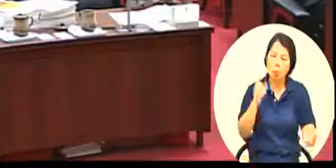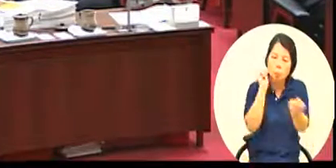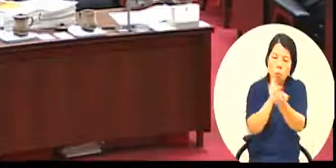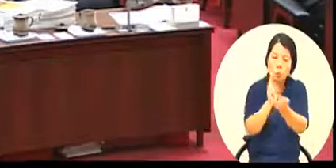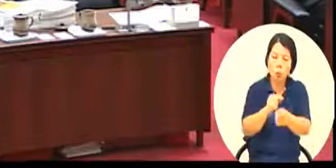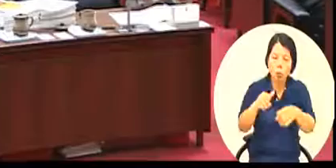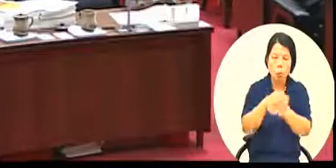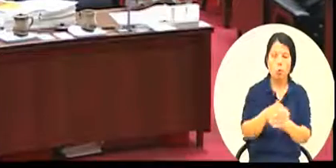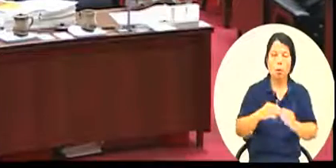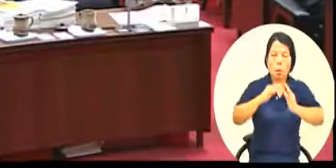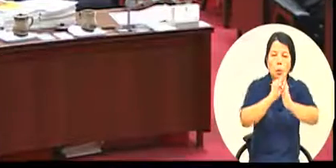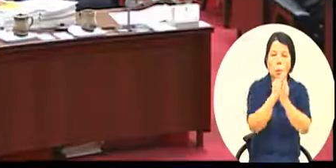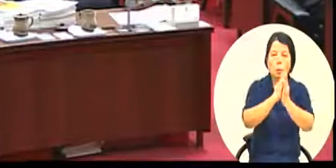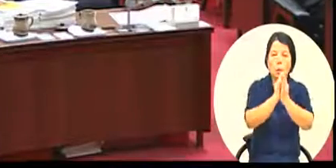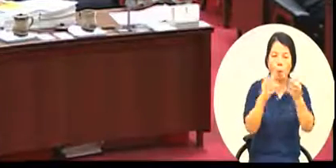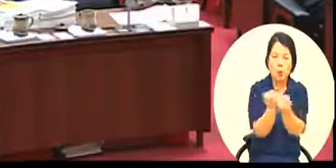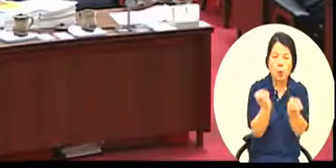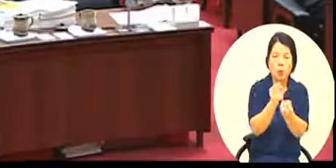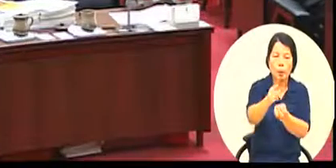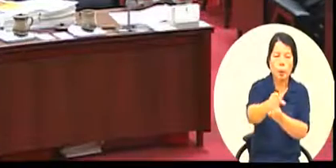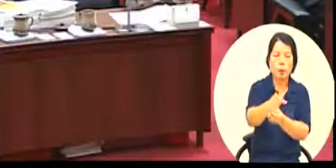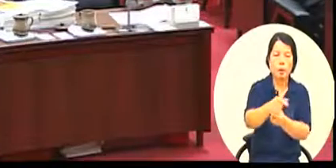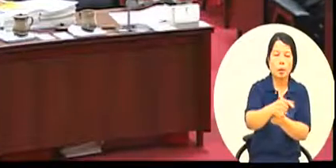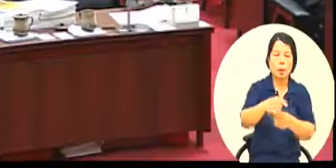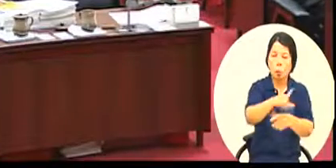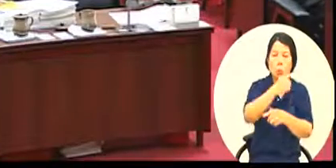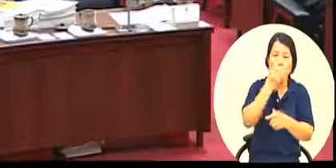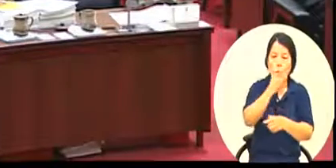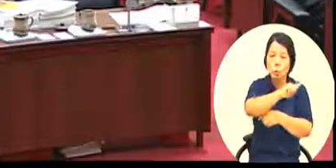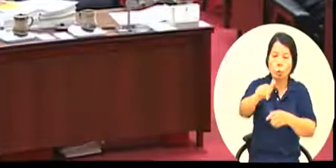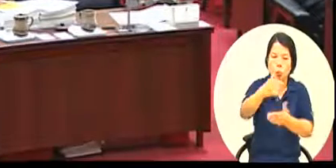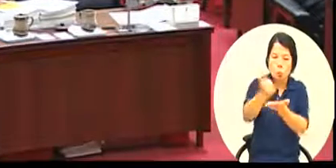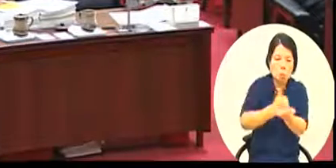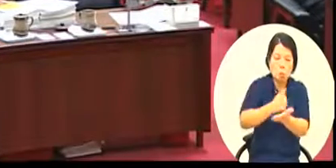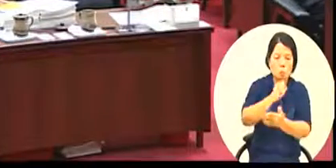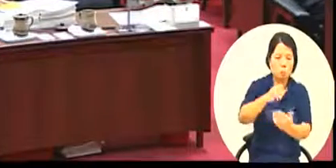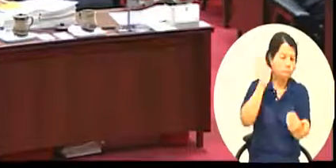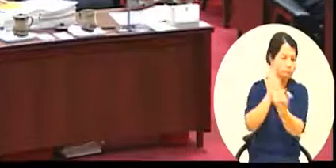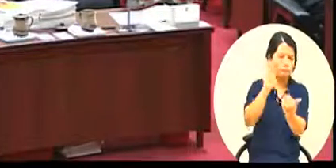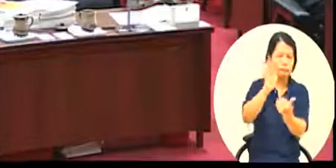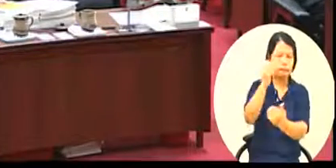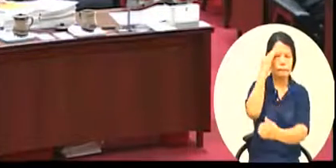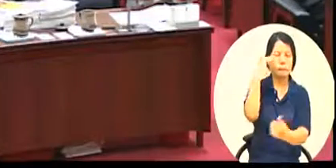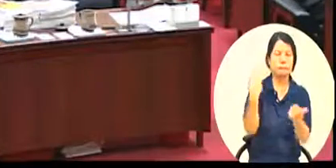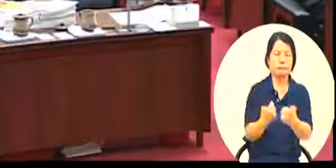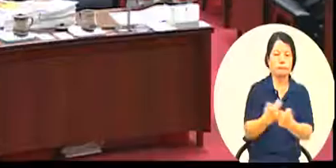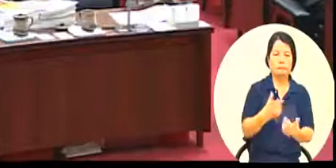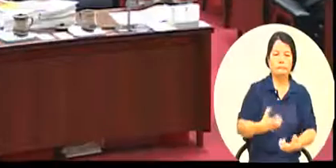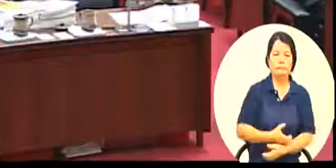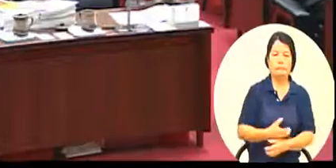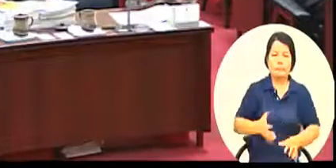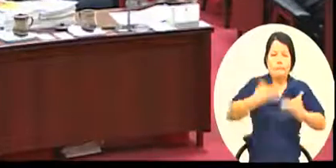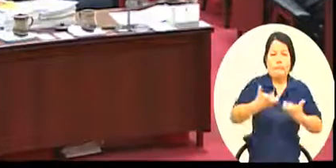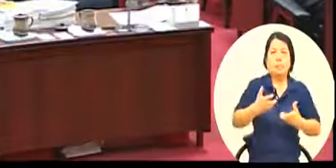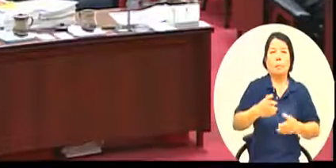个核灾的食品进到台湾，是呈现一个非常反对的，而且愤怒的一个作为。我相信